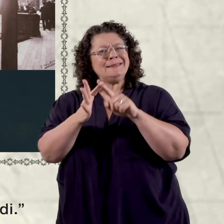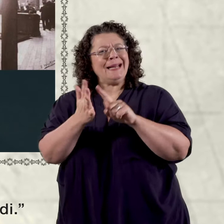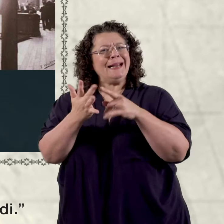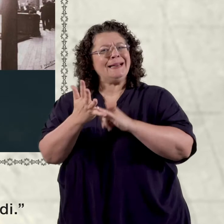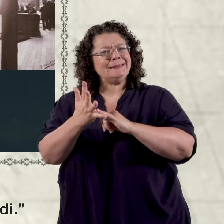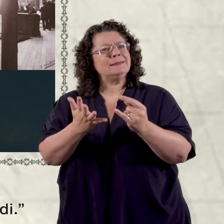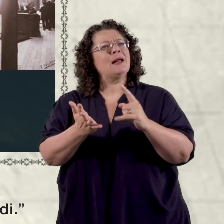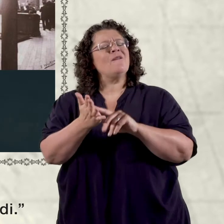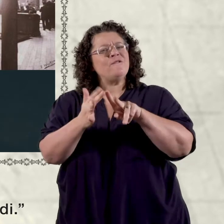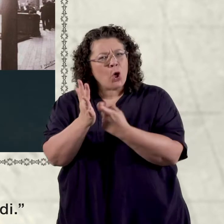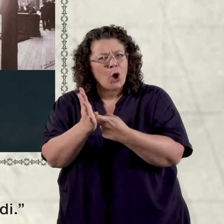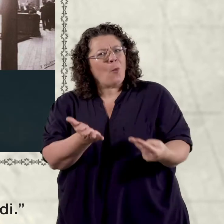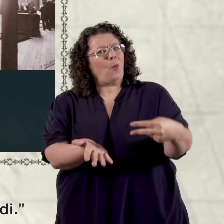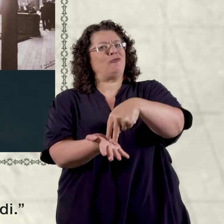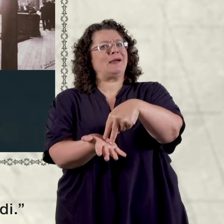godi.